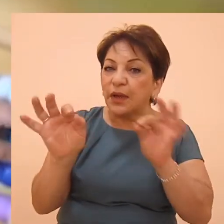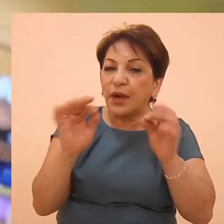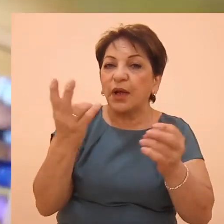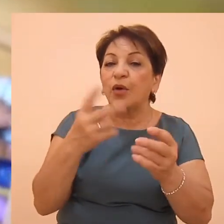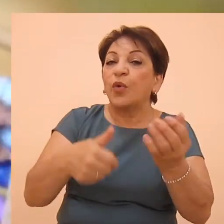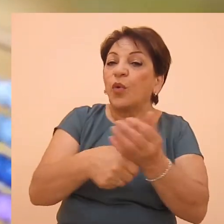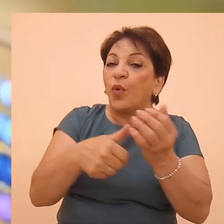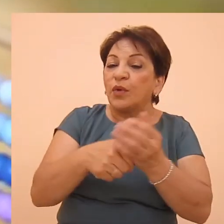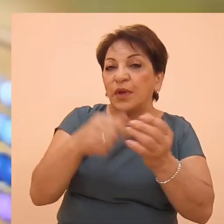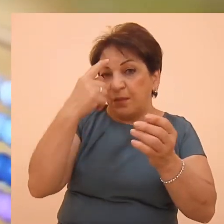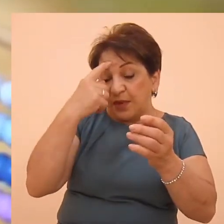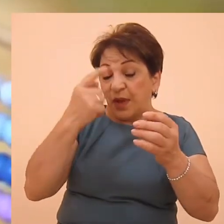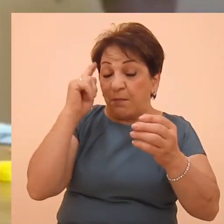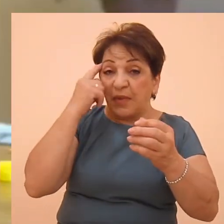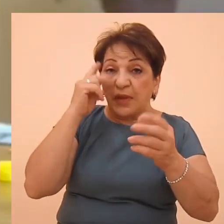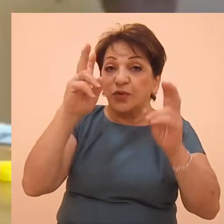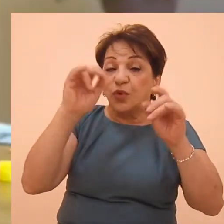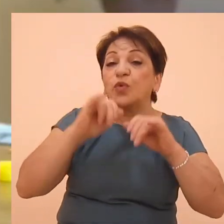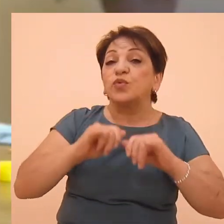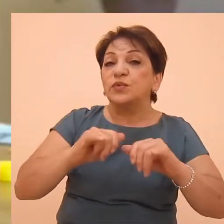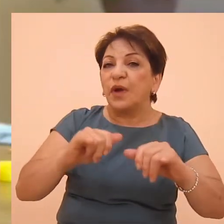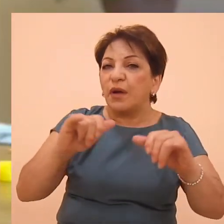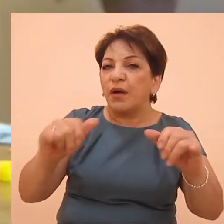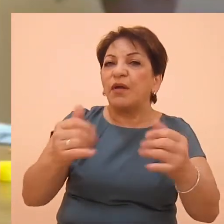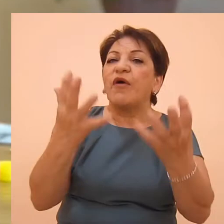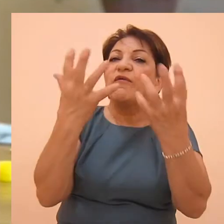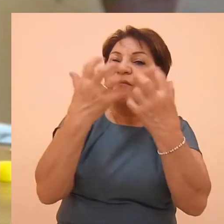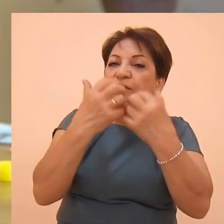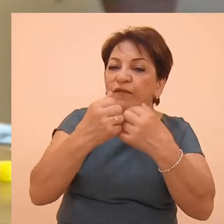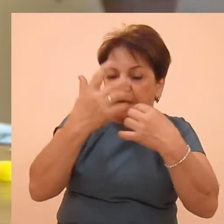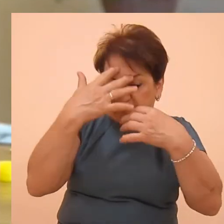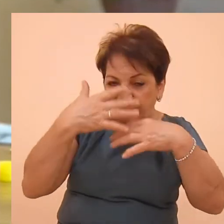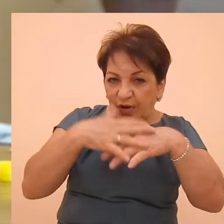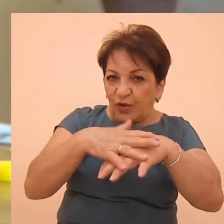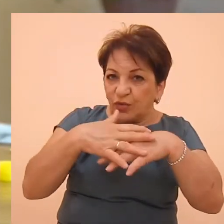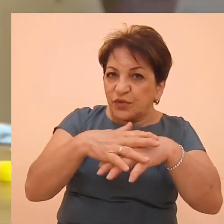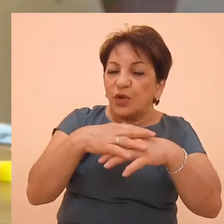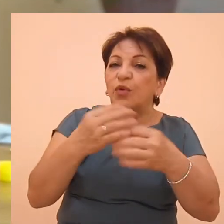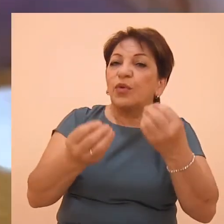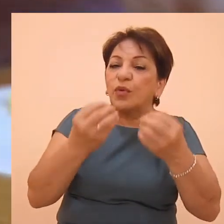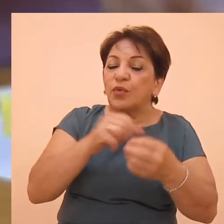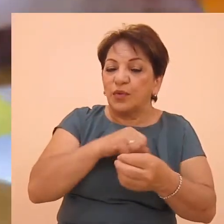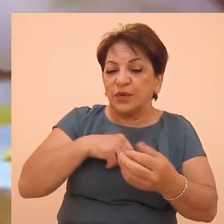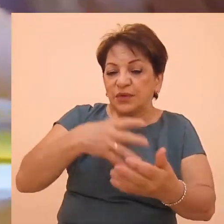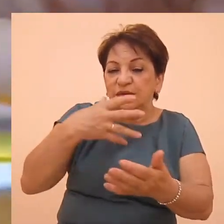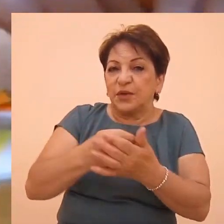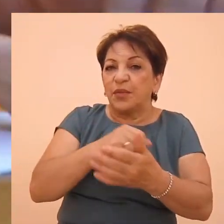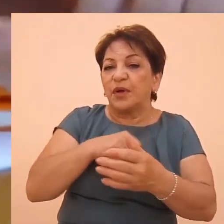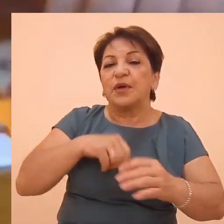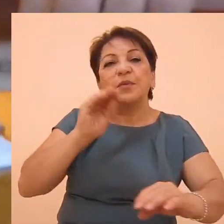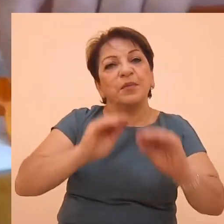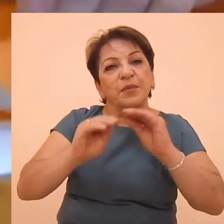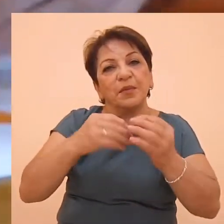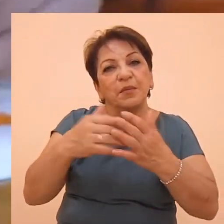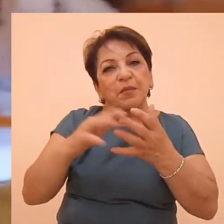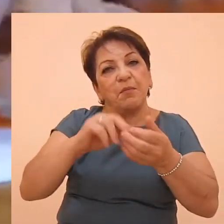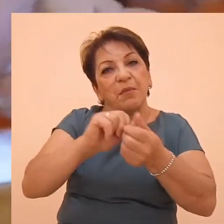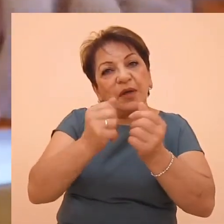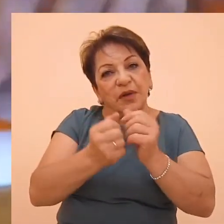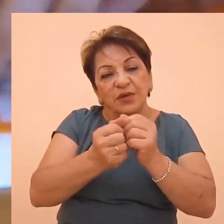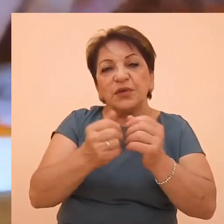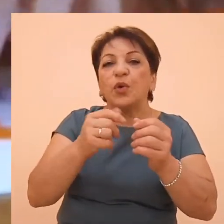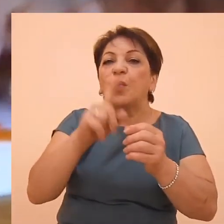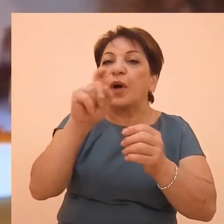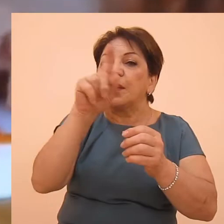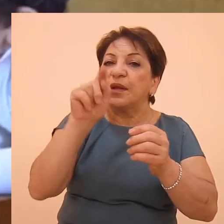կօգնեն զարգացնել նրա մտածողությունը, վերլուծելու, հաշվելու, սեփական ուժերով ինչ-որ բան պատրաստելու և խնդիրներ լուծելու